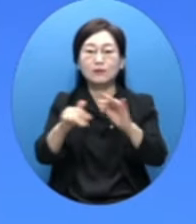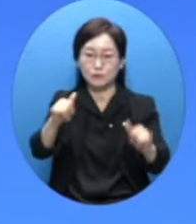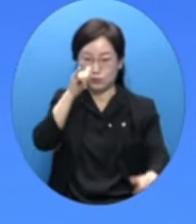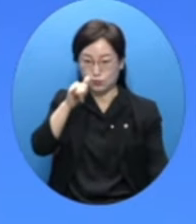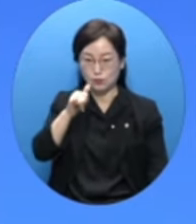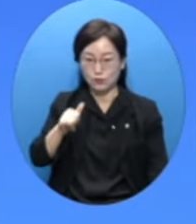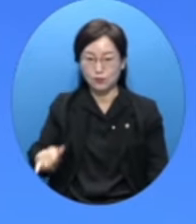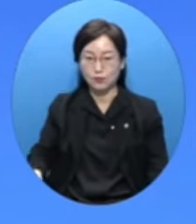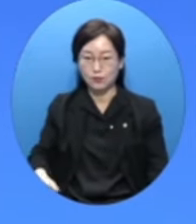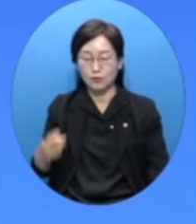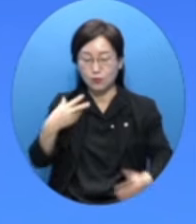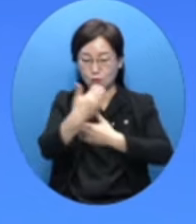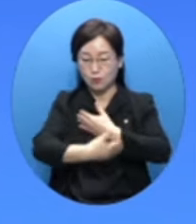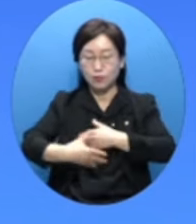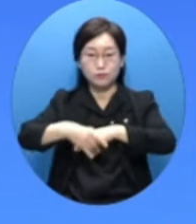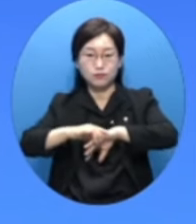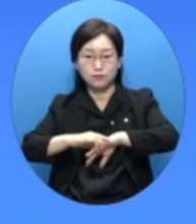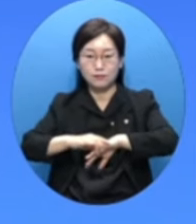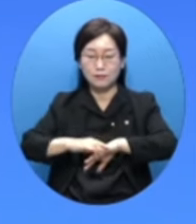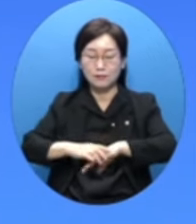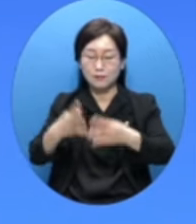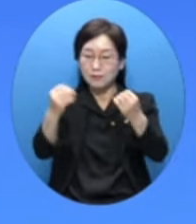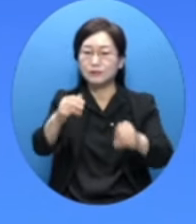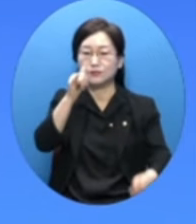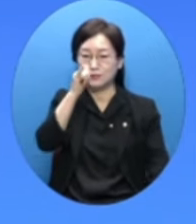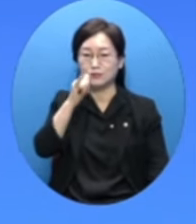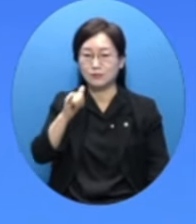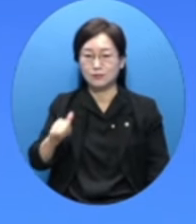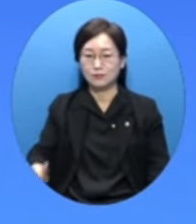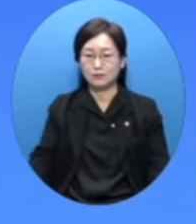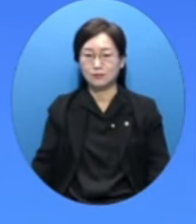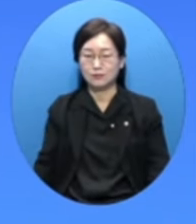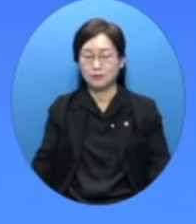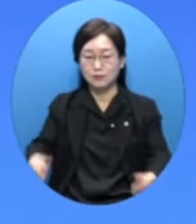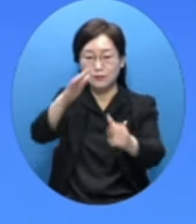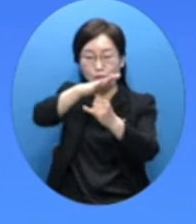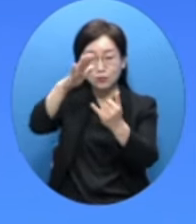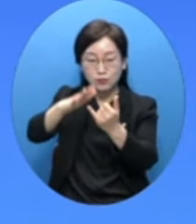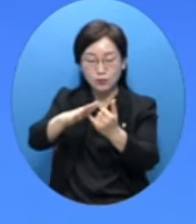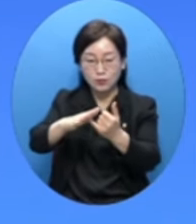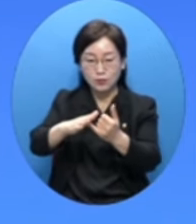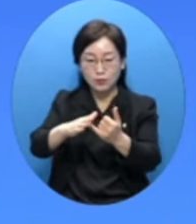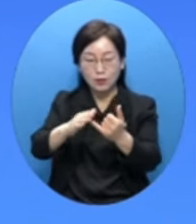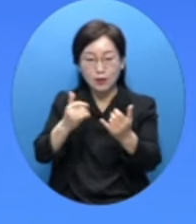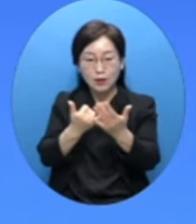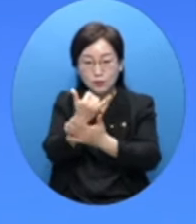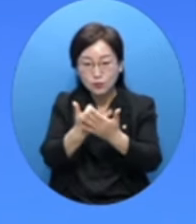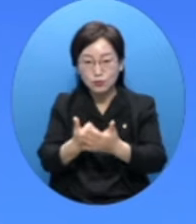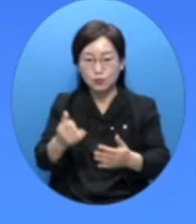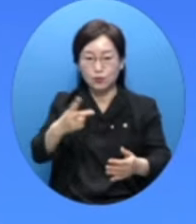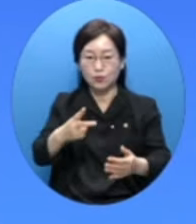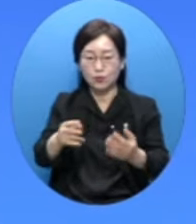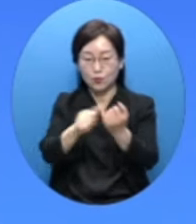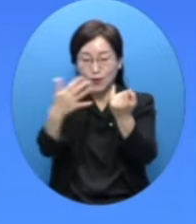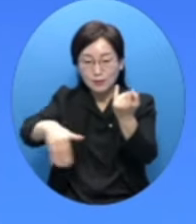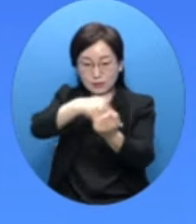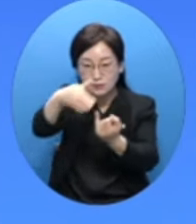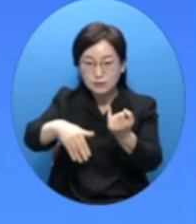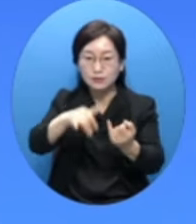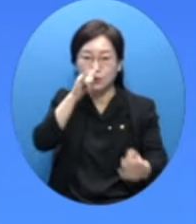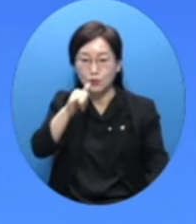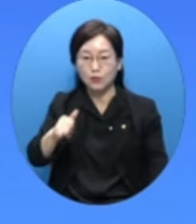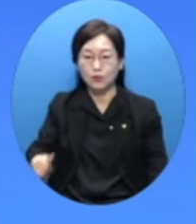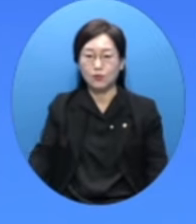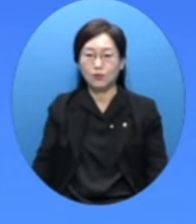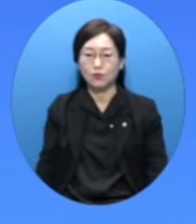몸에 불편함을 갖고 있는 장애우 가족들이 있죠. 소년소녀 가정들, 미혼모 가족들, 또